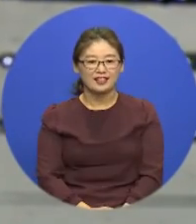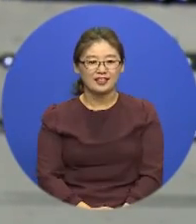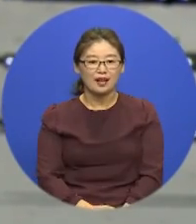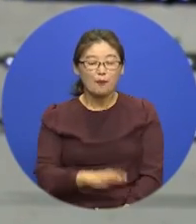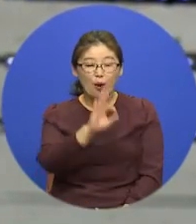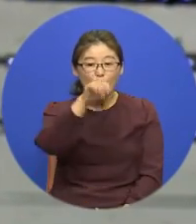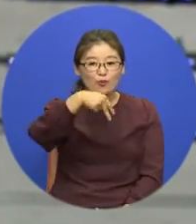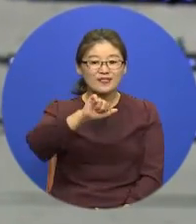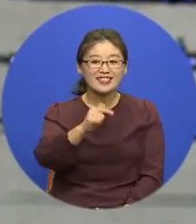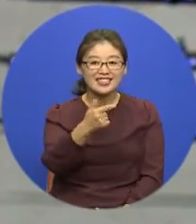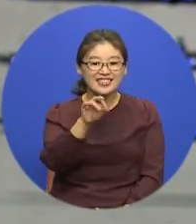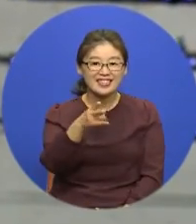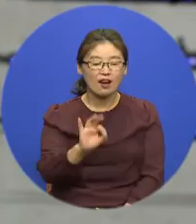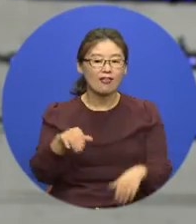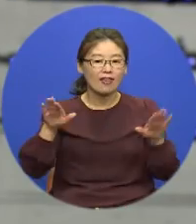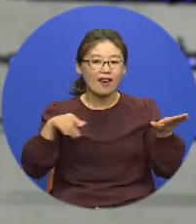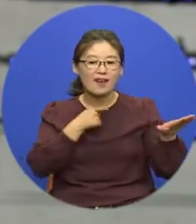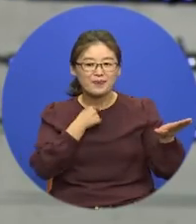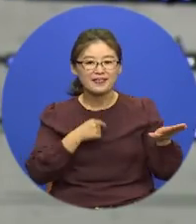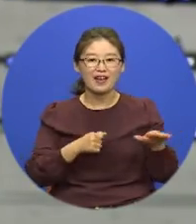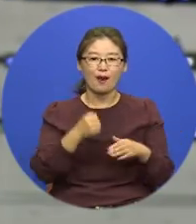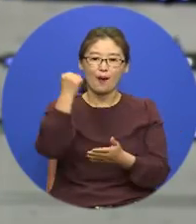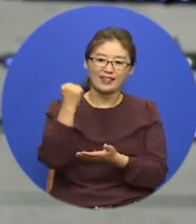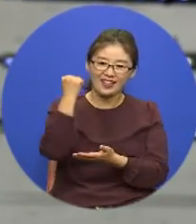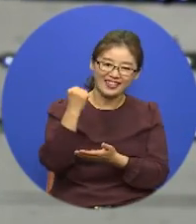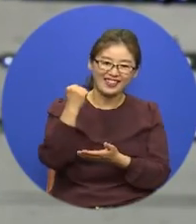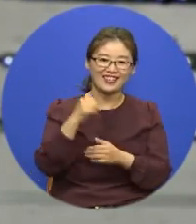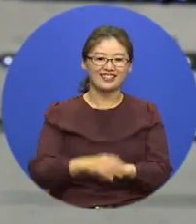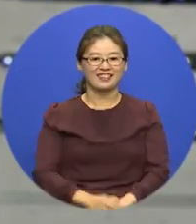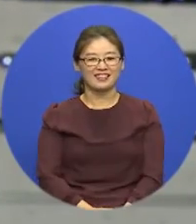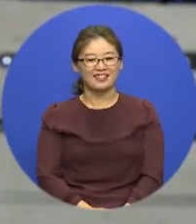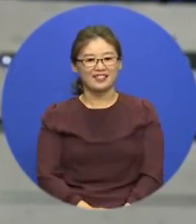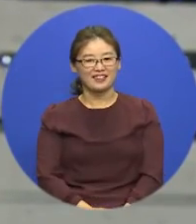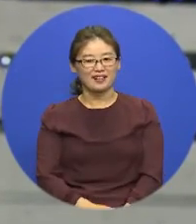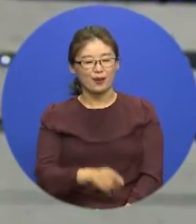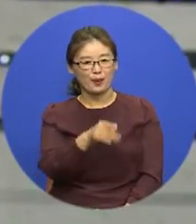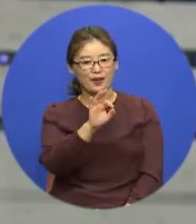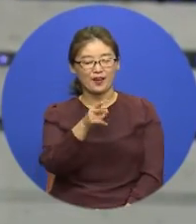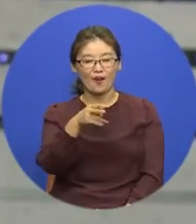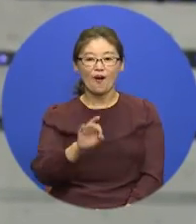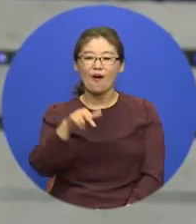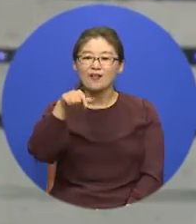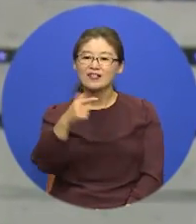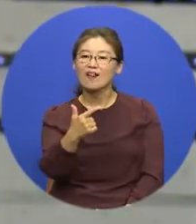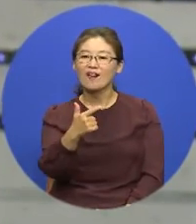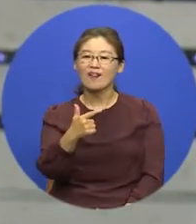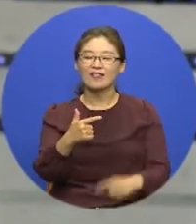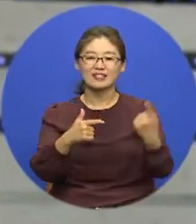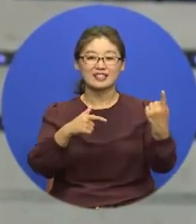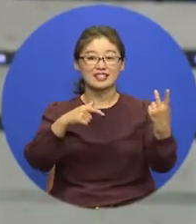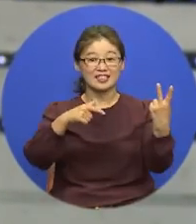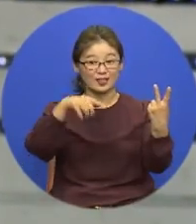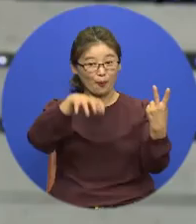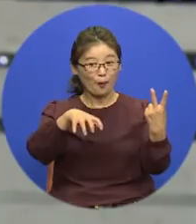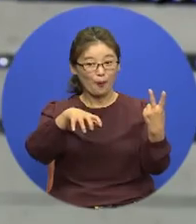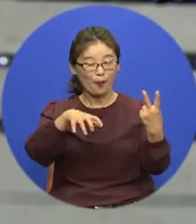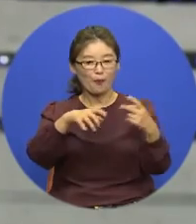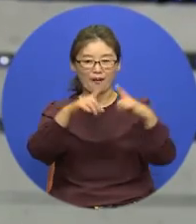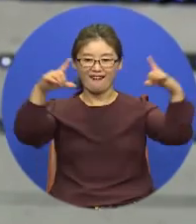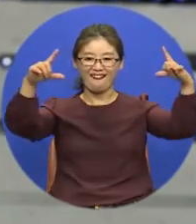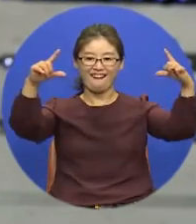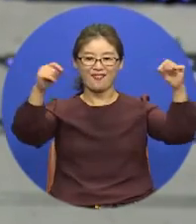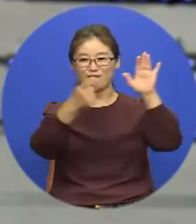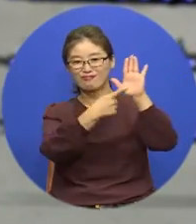싶다. 화이팅, 화이팅, 또 화이팅. 이야, 영선 이동의 전력만은 달린다는 듯한 포즈로 해주셨습니다. 자,